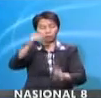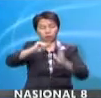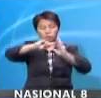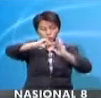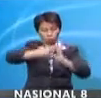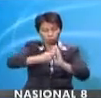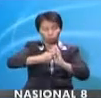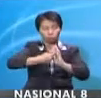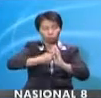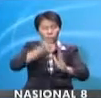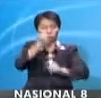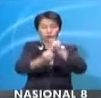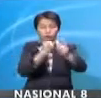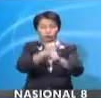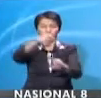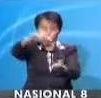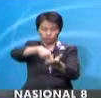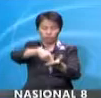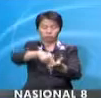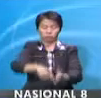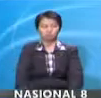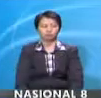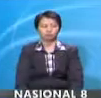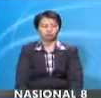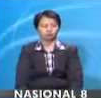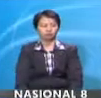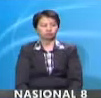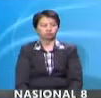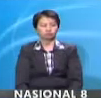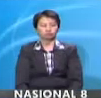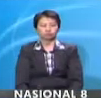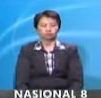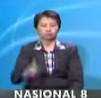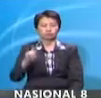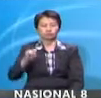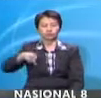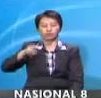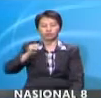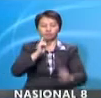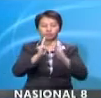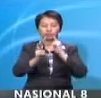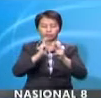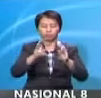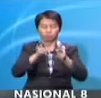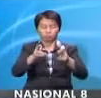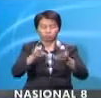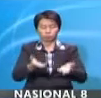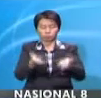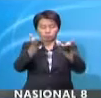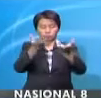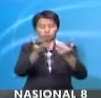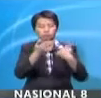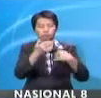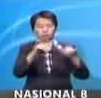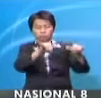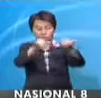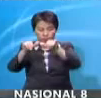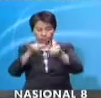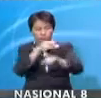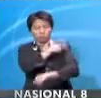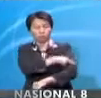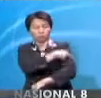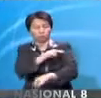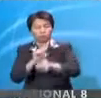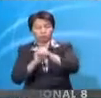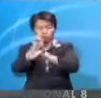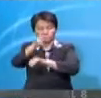bermula pada tahun ini juga. Tan Sri Muhyiddin berucap pada pelancaran naik taraf Hospital Seberang Jaya di Pulau